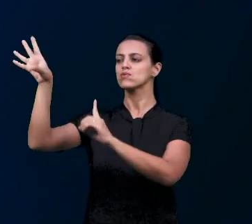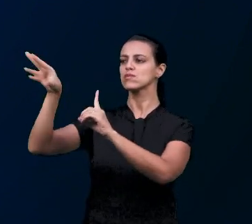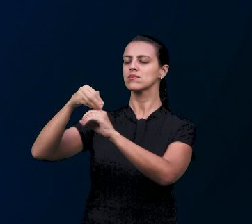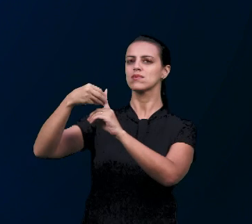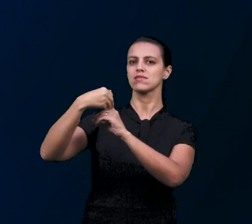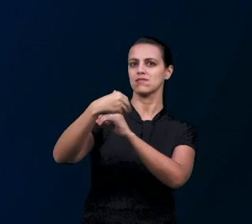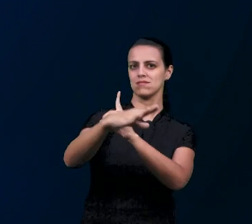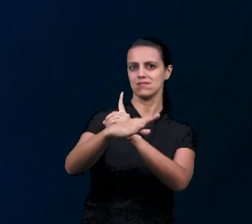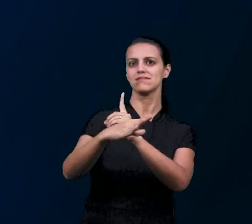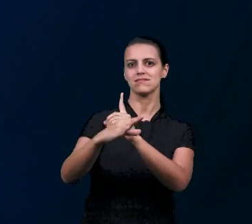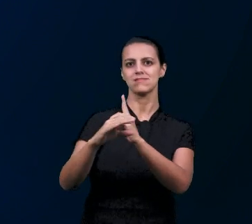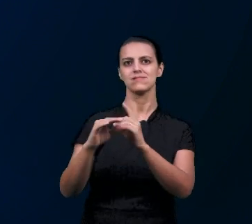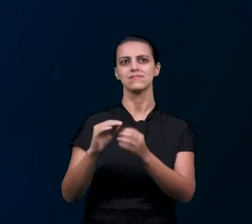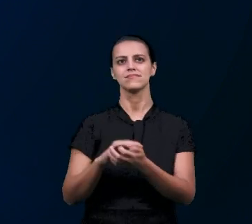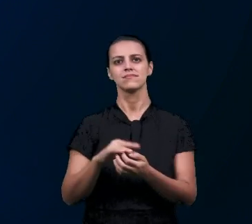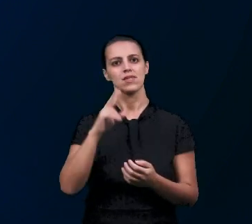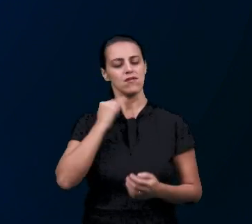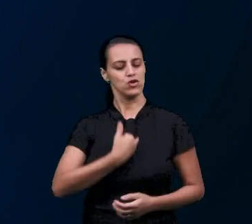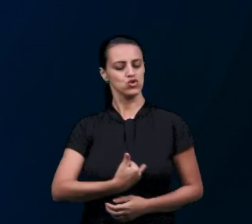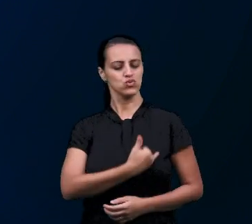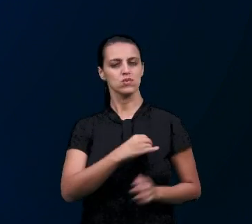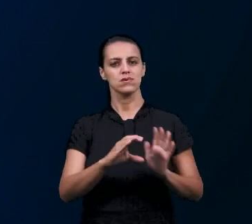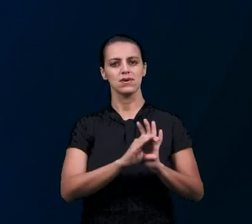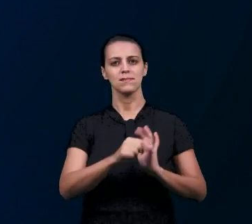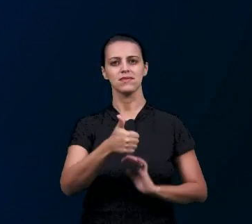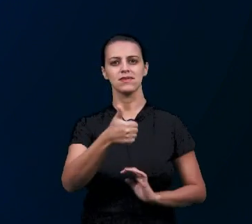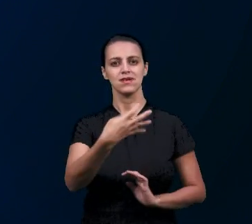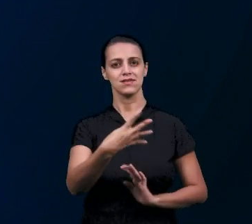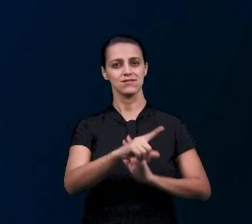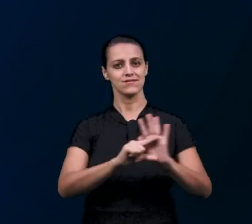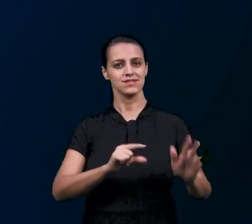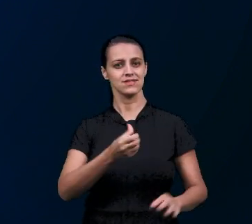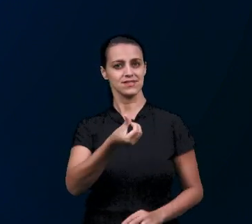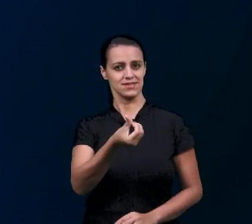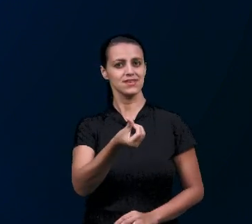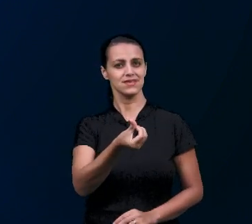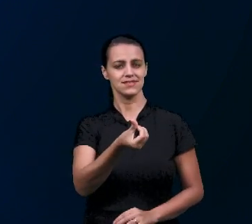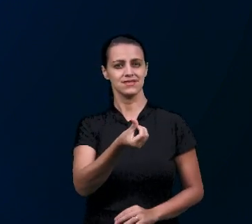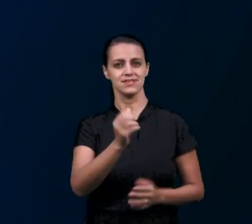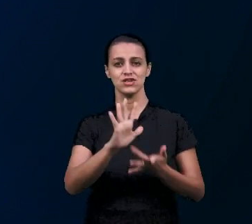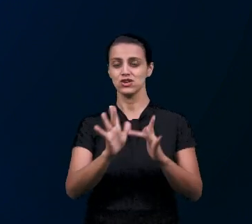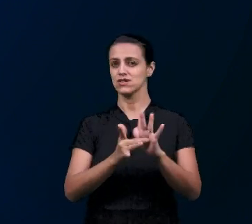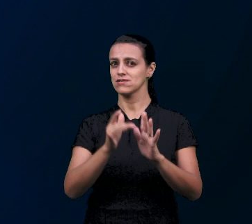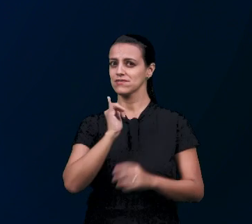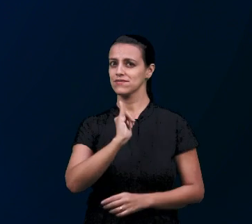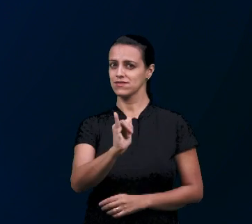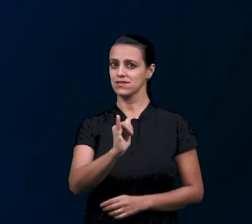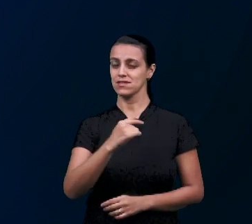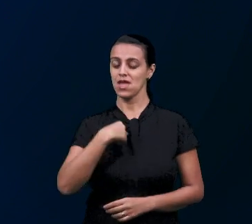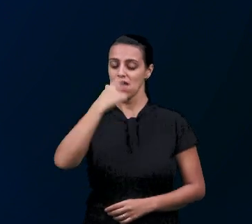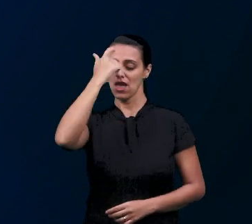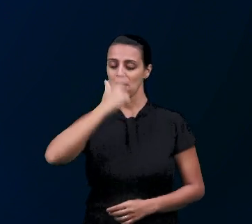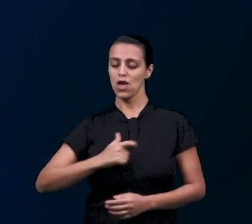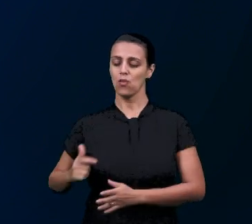médiateur, comme nous pouvons voir en Jean chapitre 14, verset 6, où Jésus dit « Je suis le chemin, la vérité et la vie,